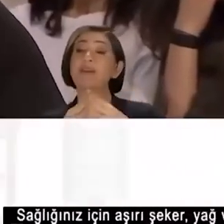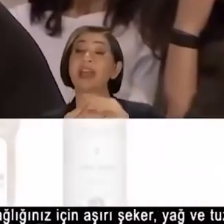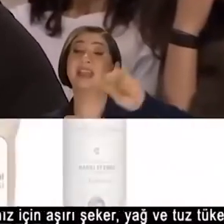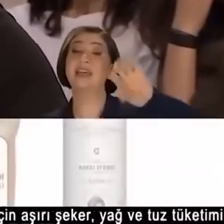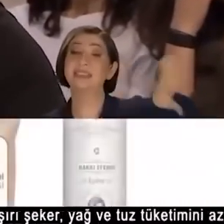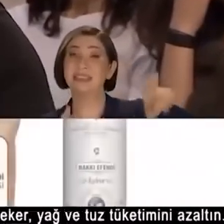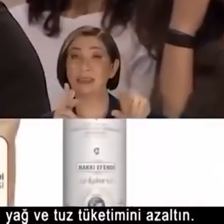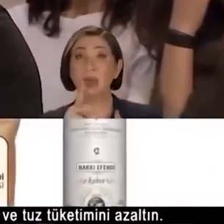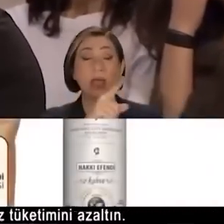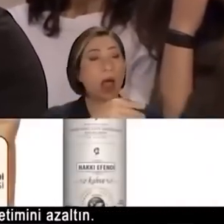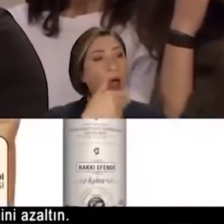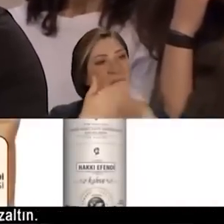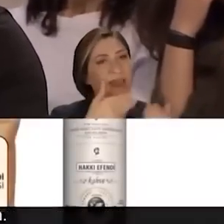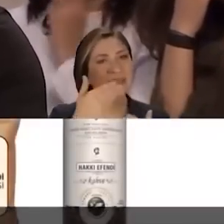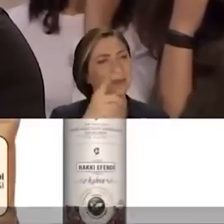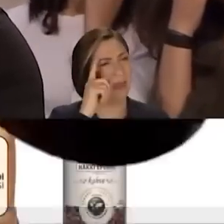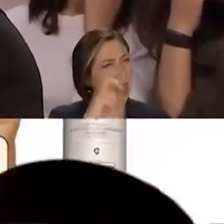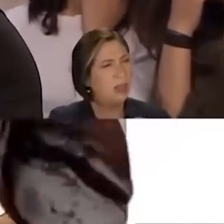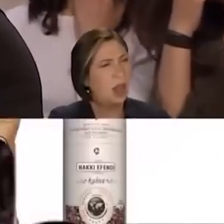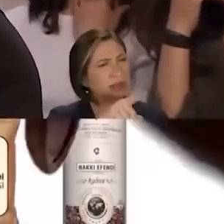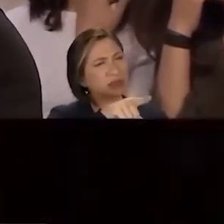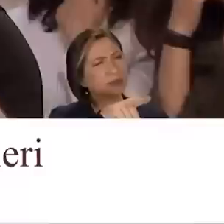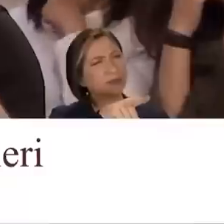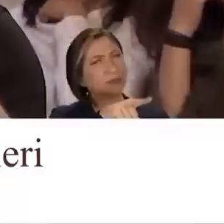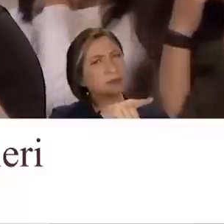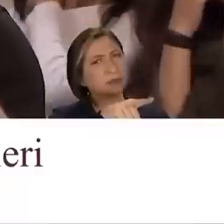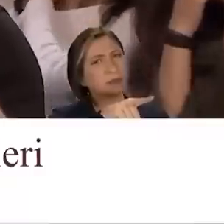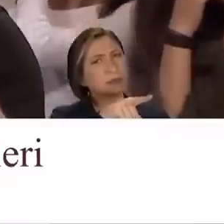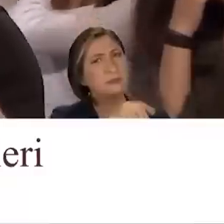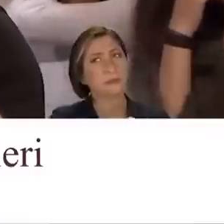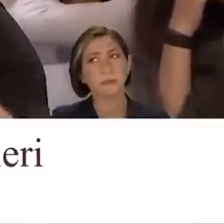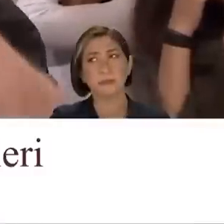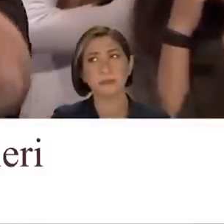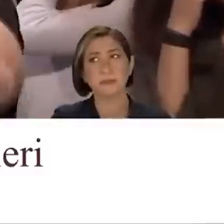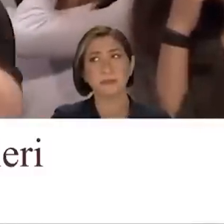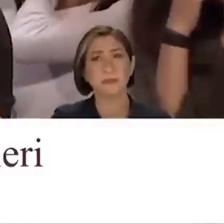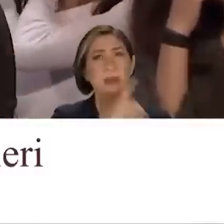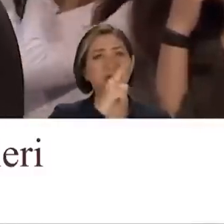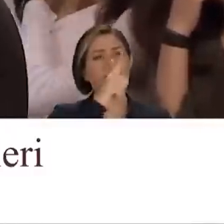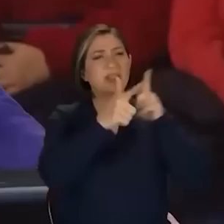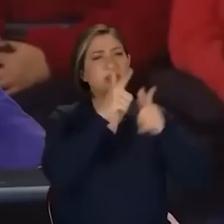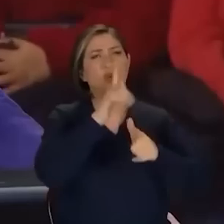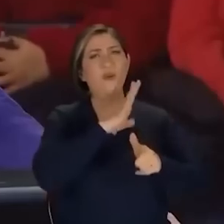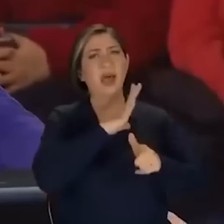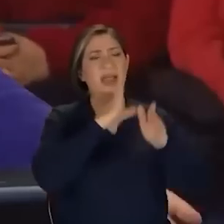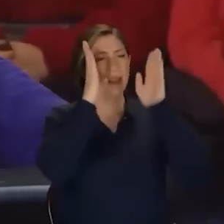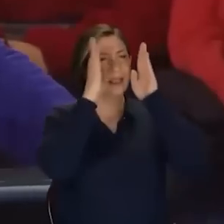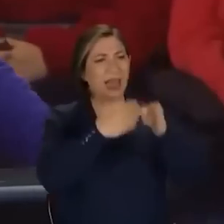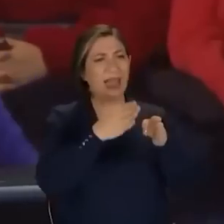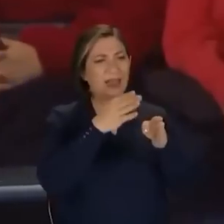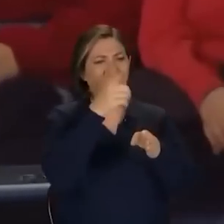evlere dağıtırsak gibi bir şey olmaz hani hatırlar mısın Bir şey vardır strate video diye bir şey var Yani direkt